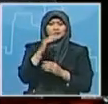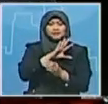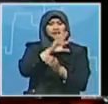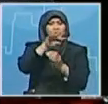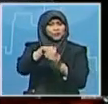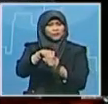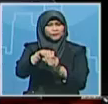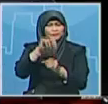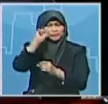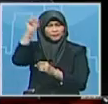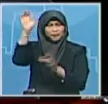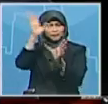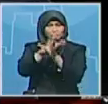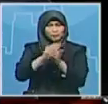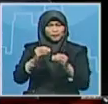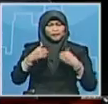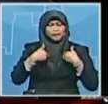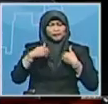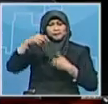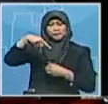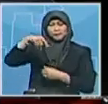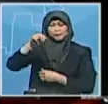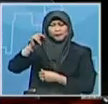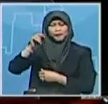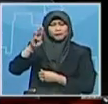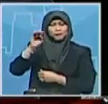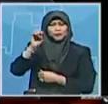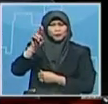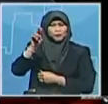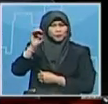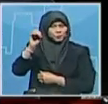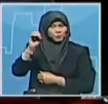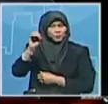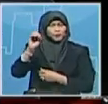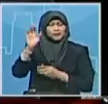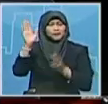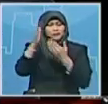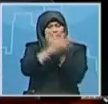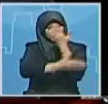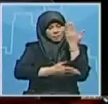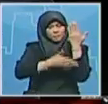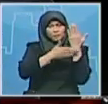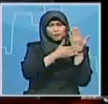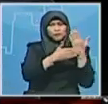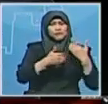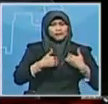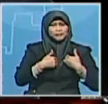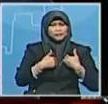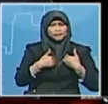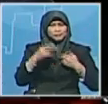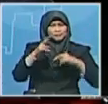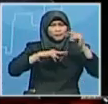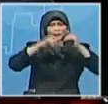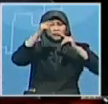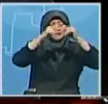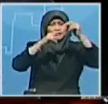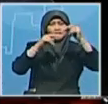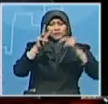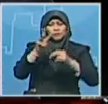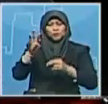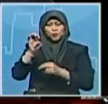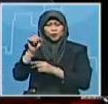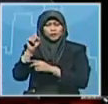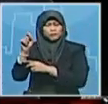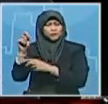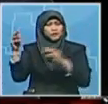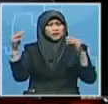inklusif, Sabah, Sarawak ada PAN Borneo. Di Semenanjung kita ada juga pembinaan West Coast